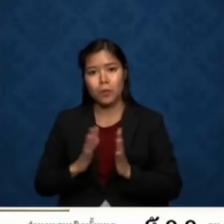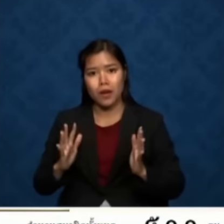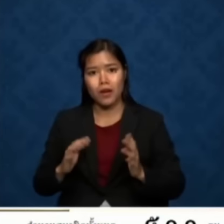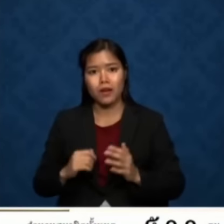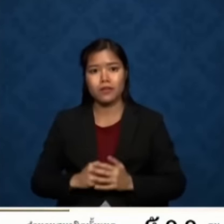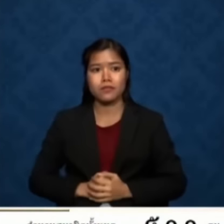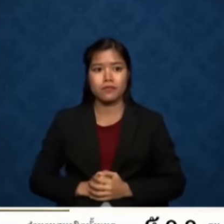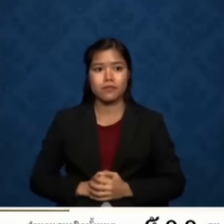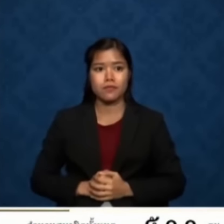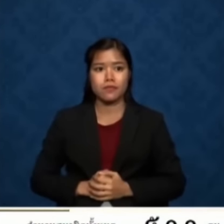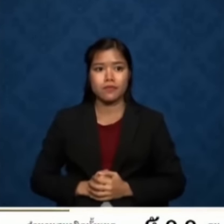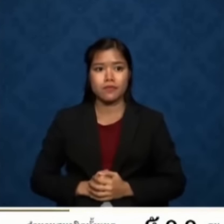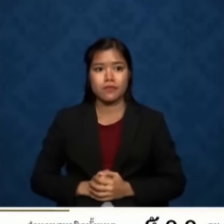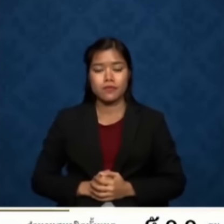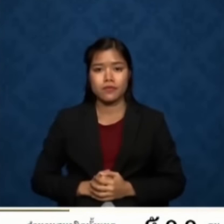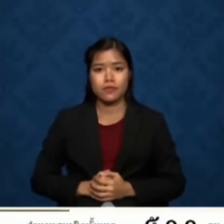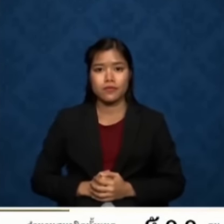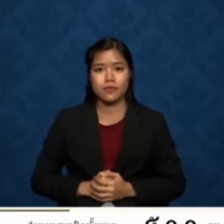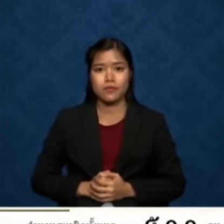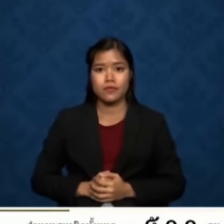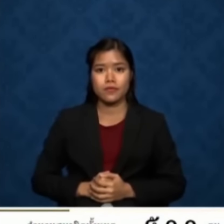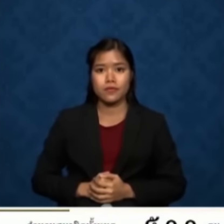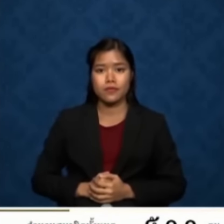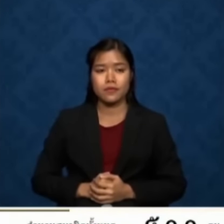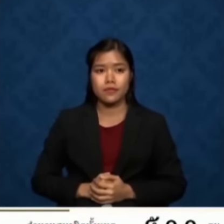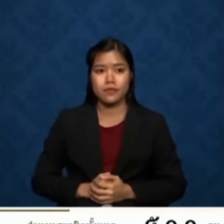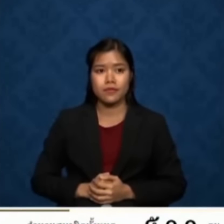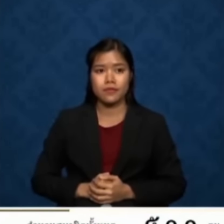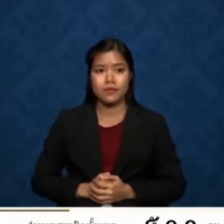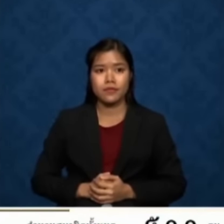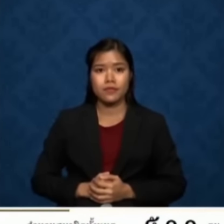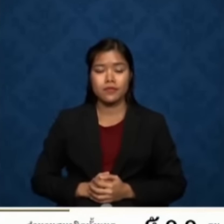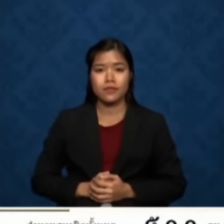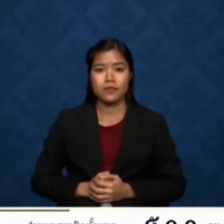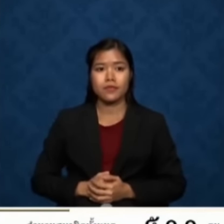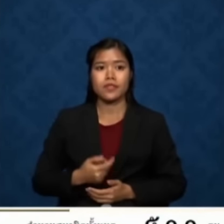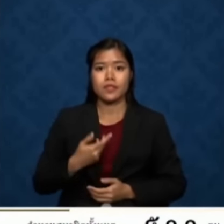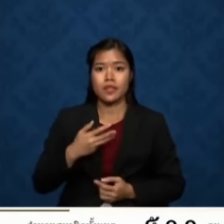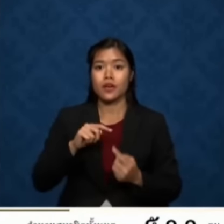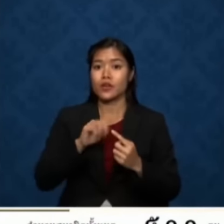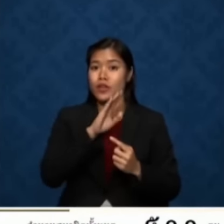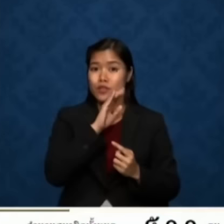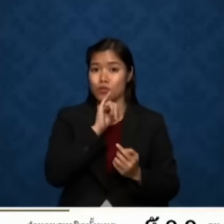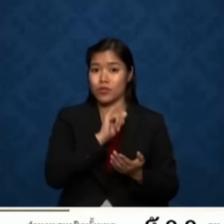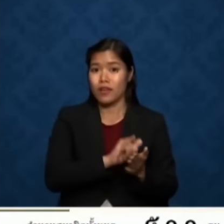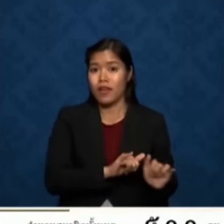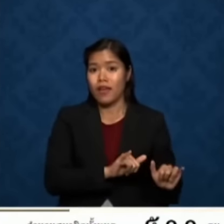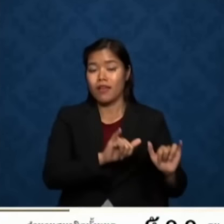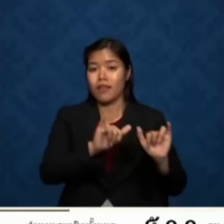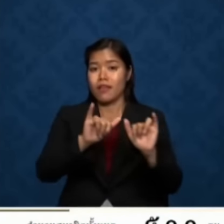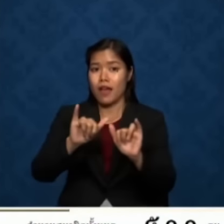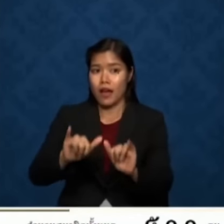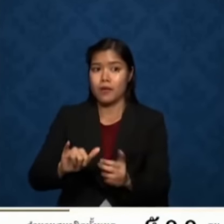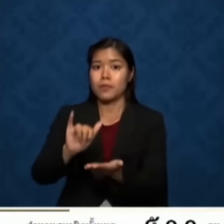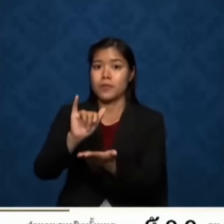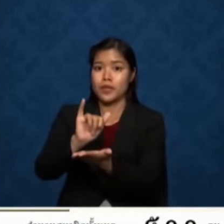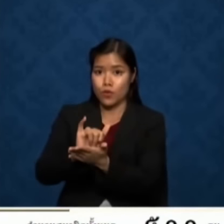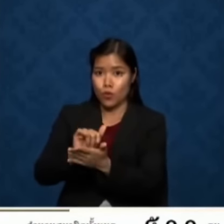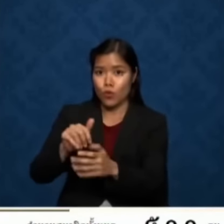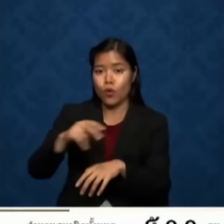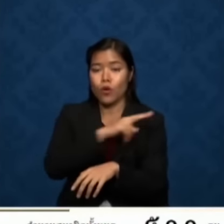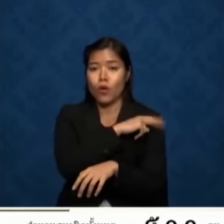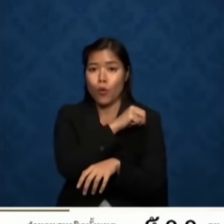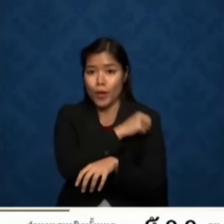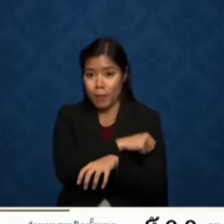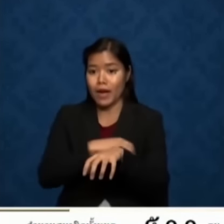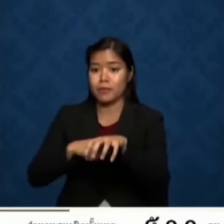างในกรณีที่จะให้ไปอยู่นอกเรือนจำที่โรงพยาบาลผู้แทนอั